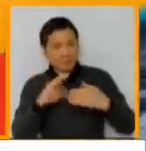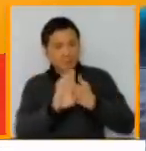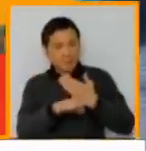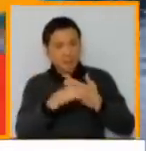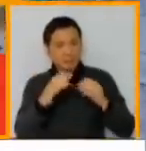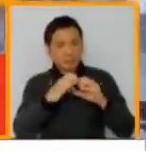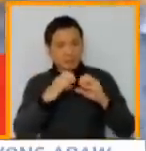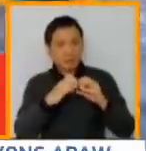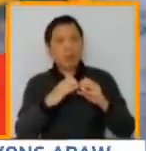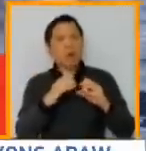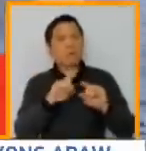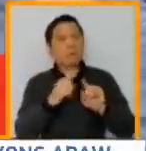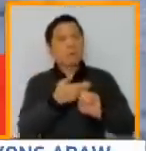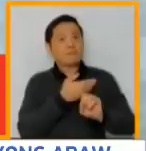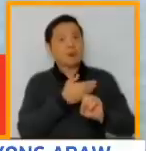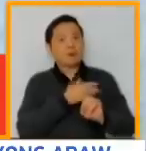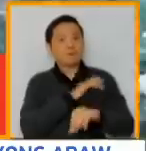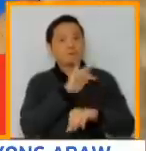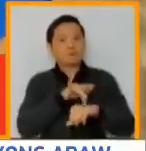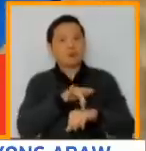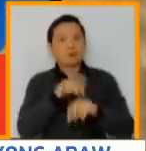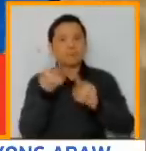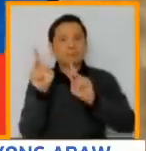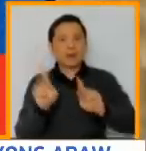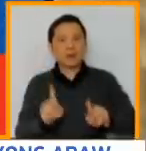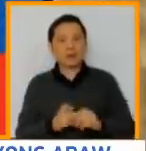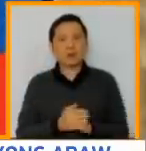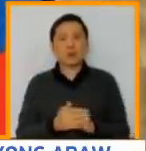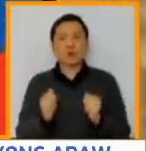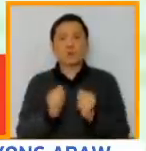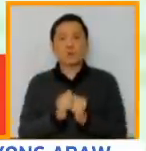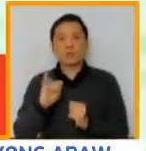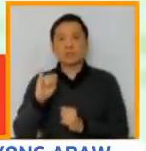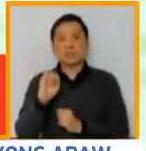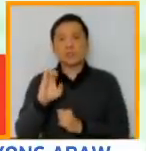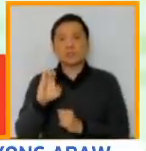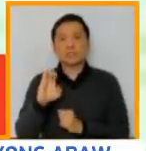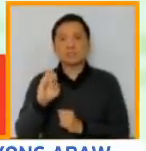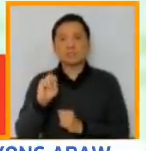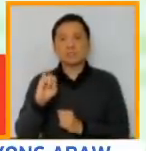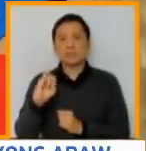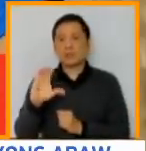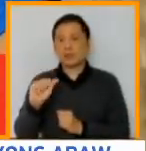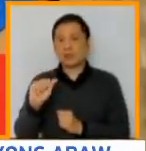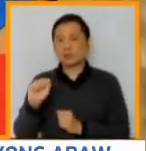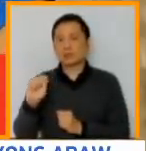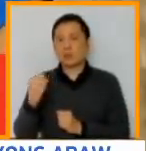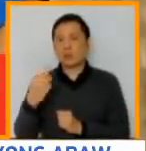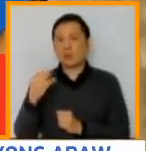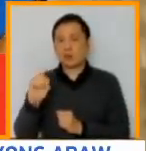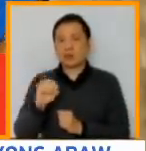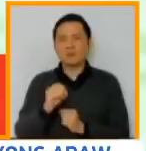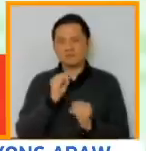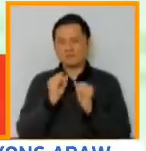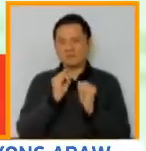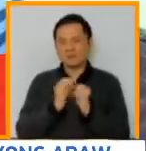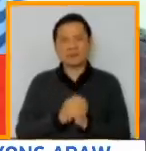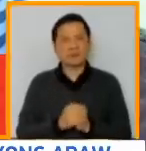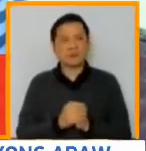Palawan. Kasama ang programang Kapuso Mo, Jessica Soho. Welcome, John Lloyd, sa GMA. Thank you. Pero bakit ka ba